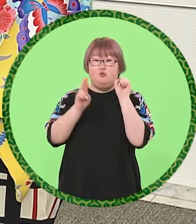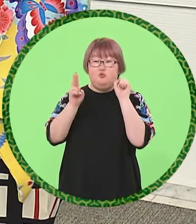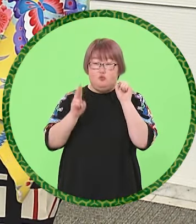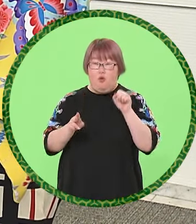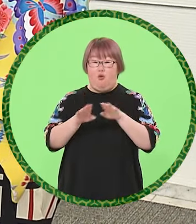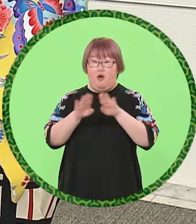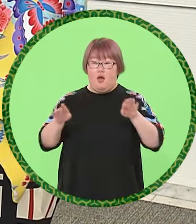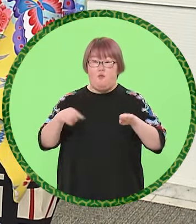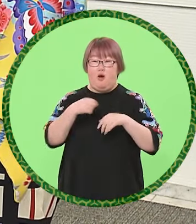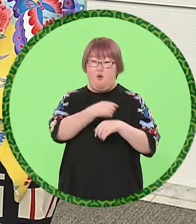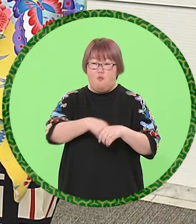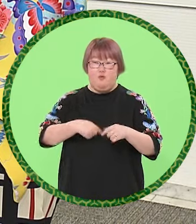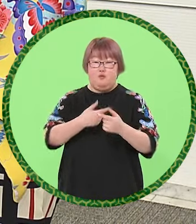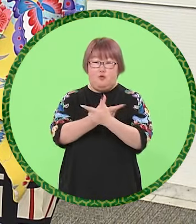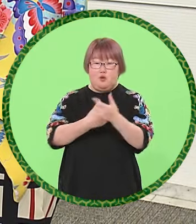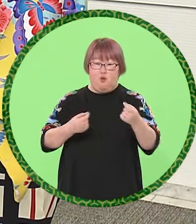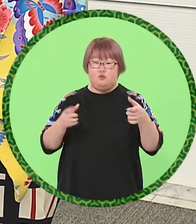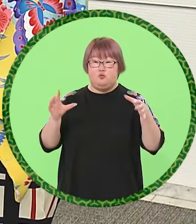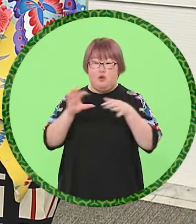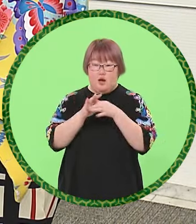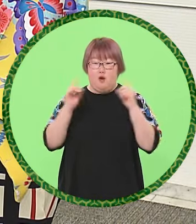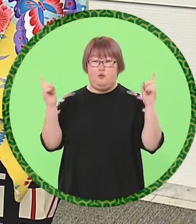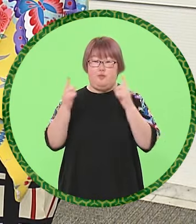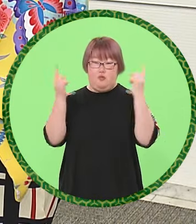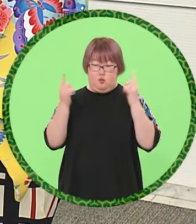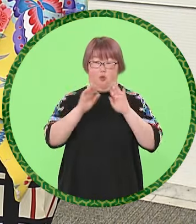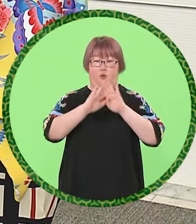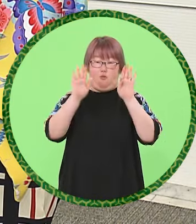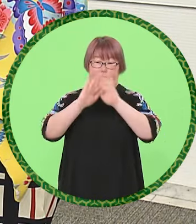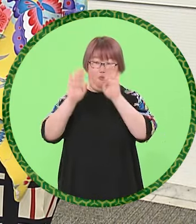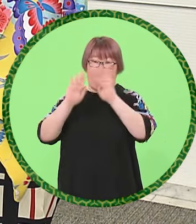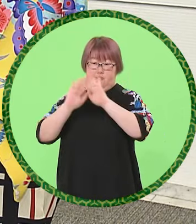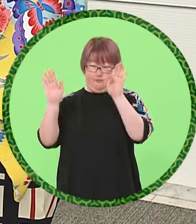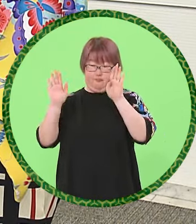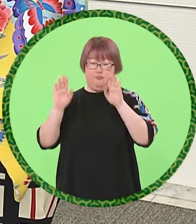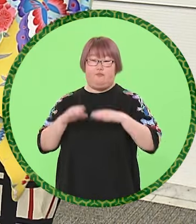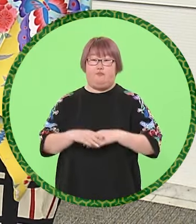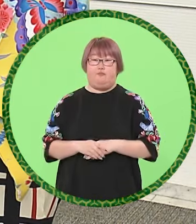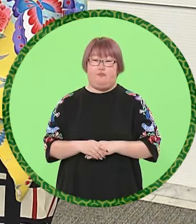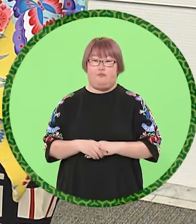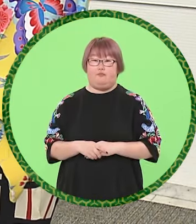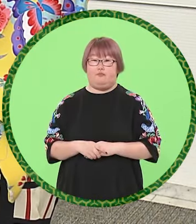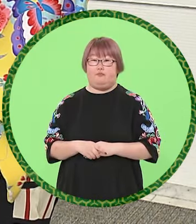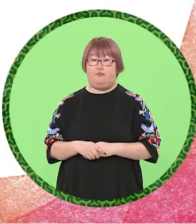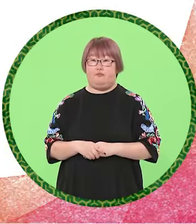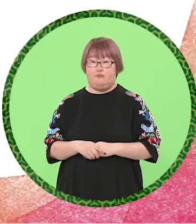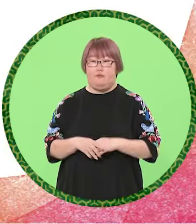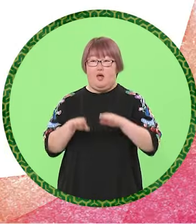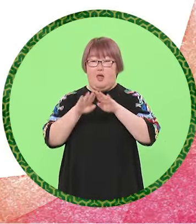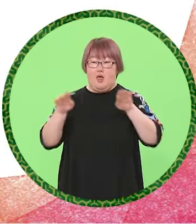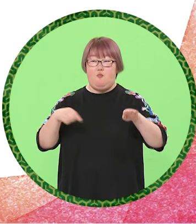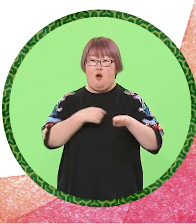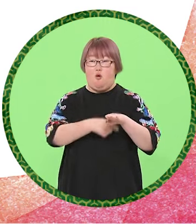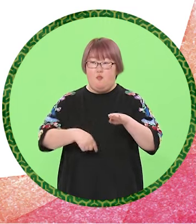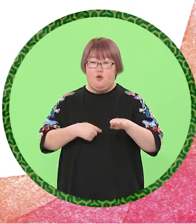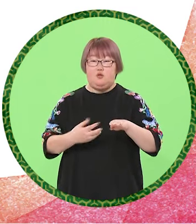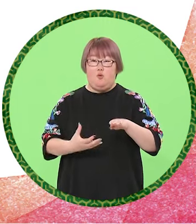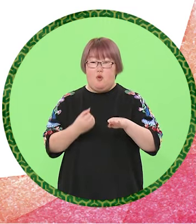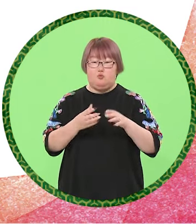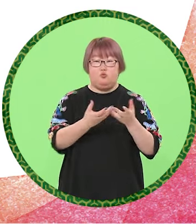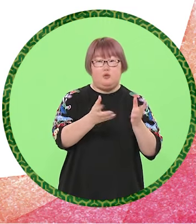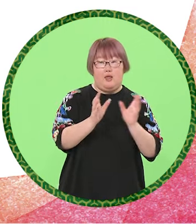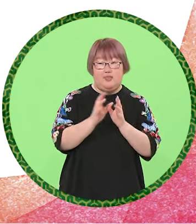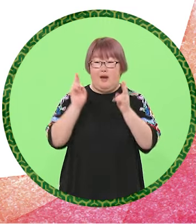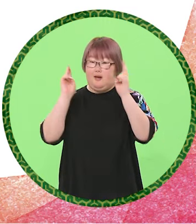くよう、平和への思いの共有につながる取り組みを集中的に実施しています。 平和文化月間